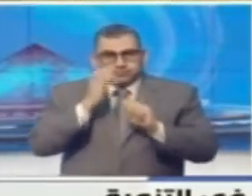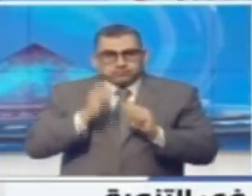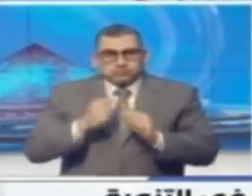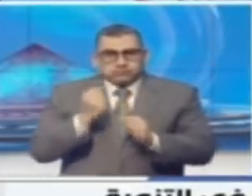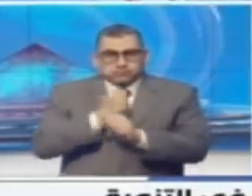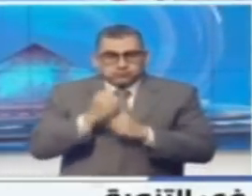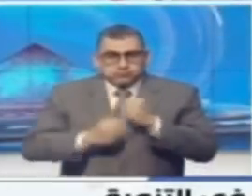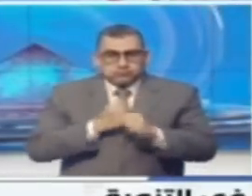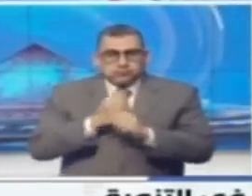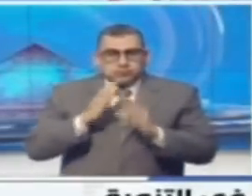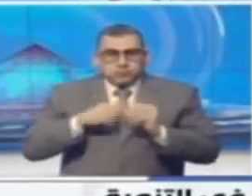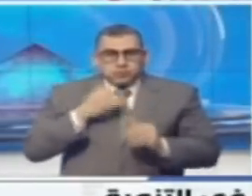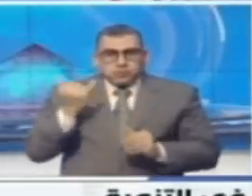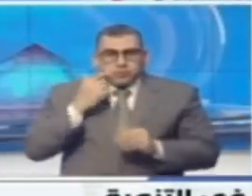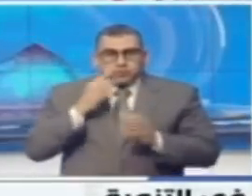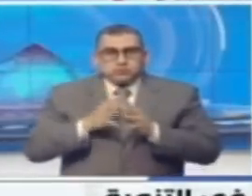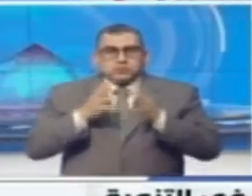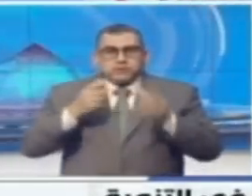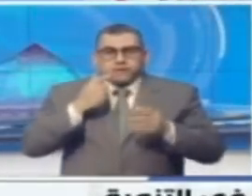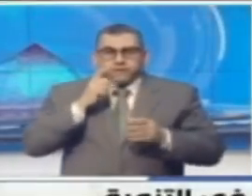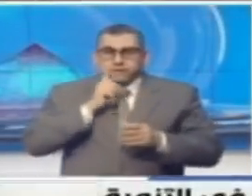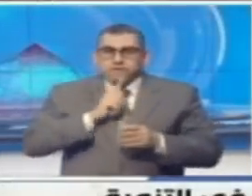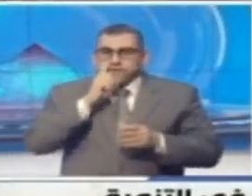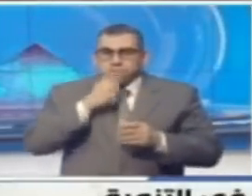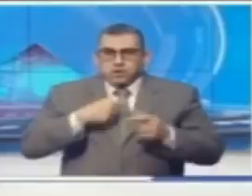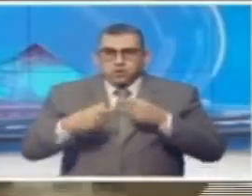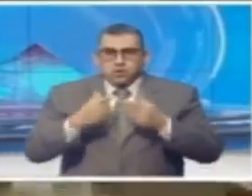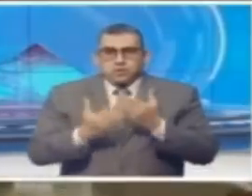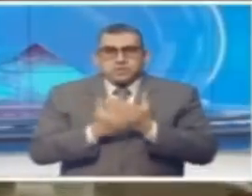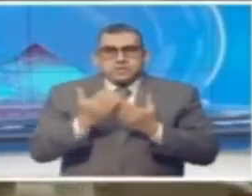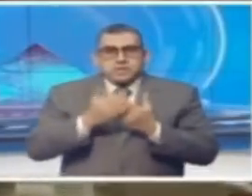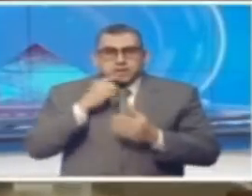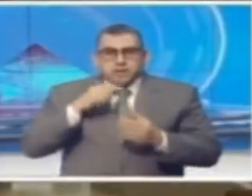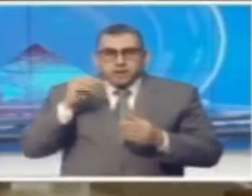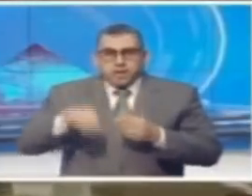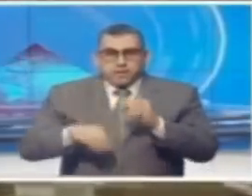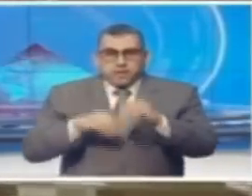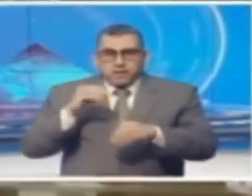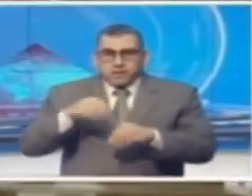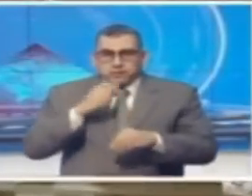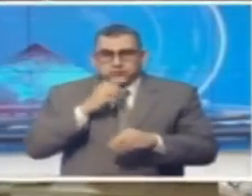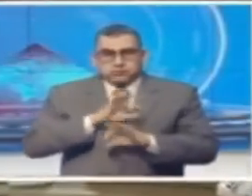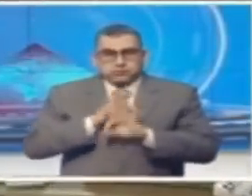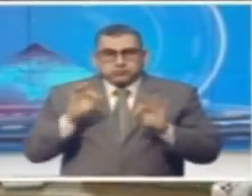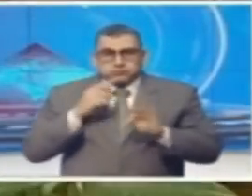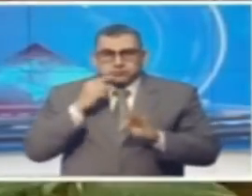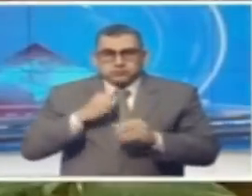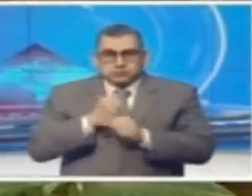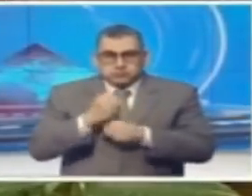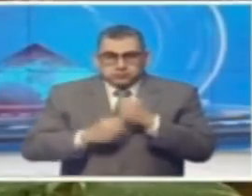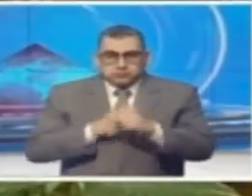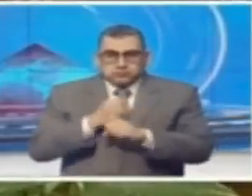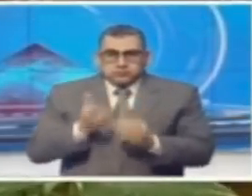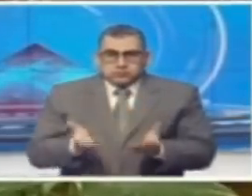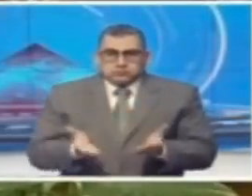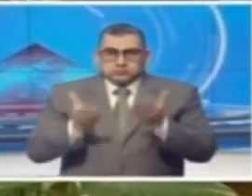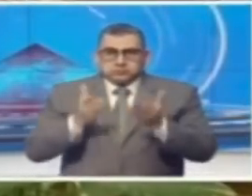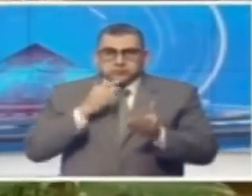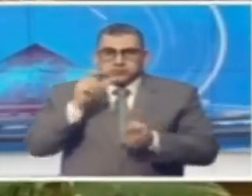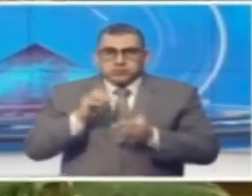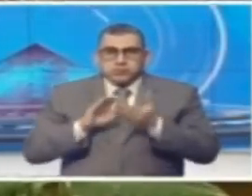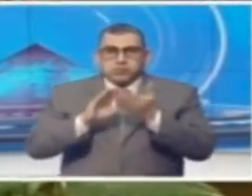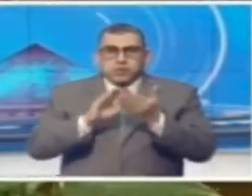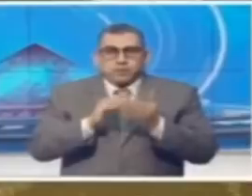جهود الدولة في استخدام المزيد من التقنيات التكنولوجية الحديثة في مختلف القطاعات، سعيا للارتقاء بمستوى